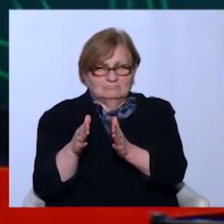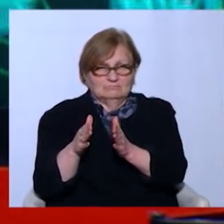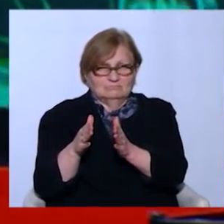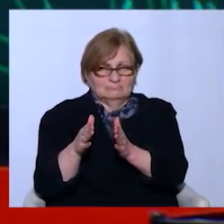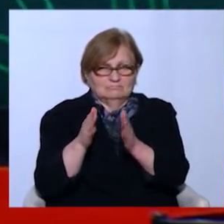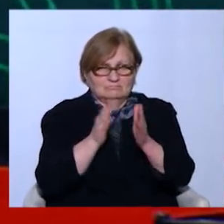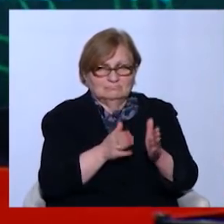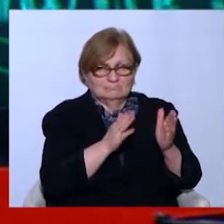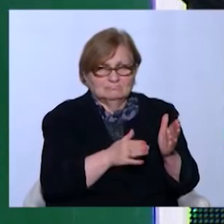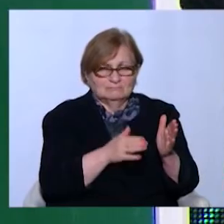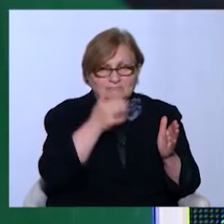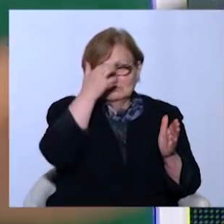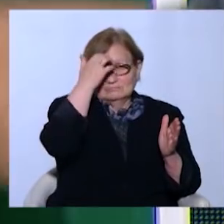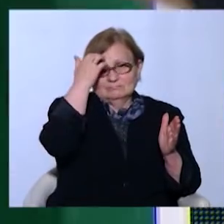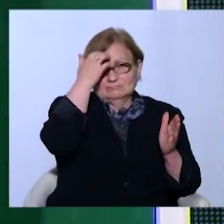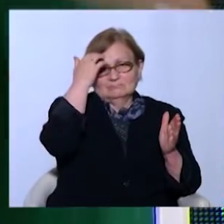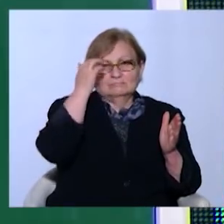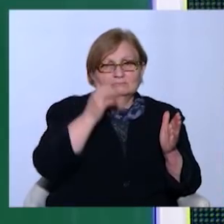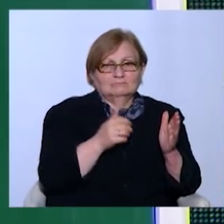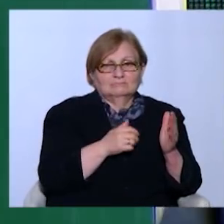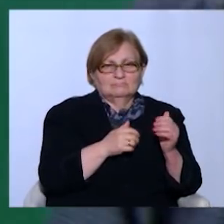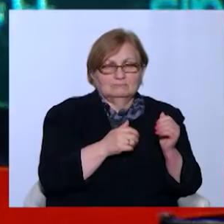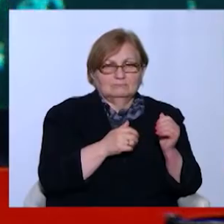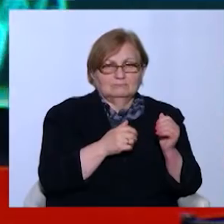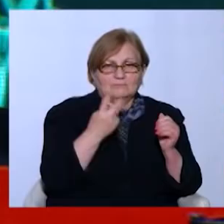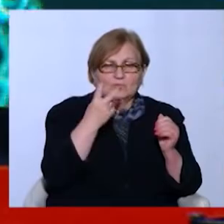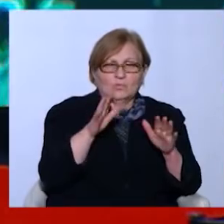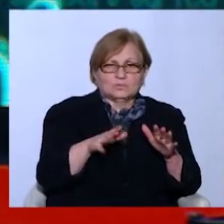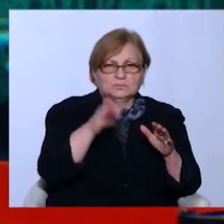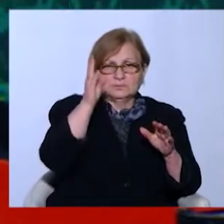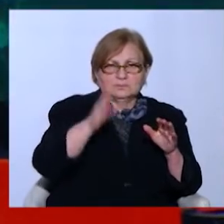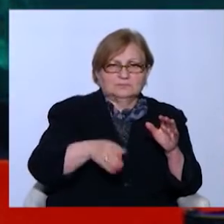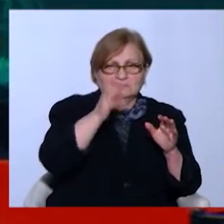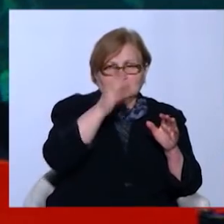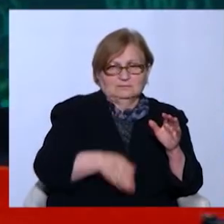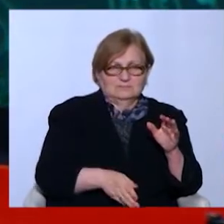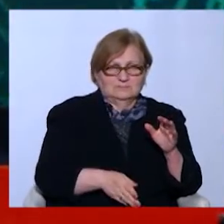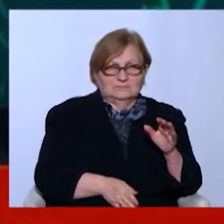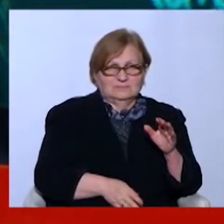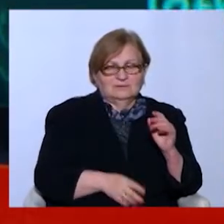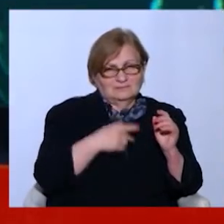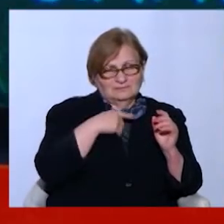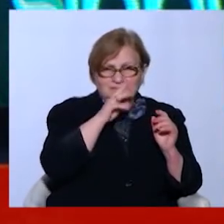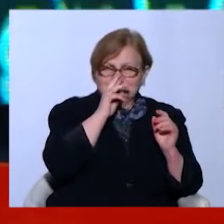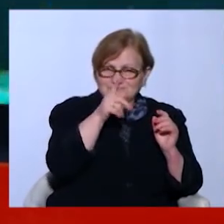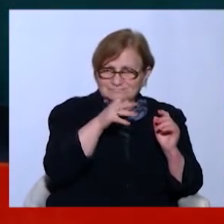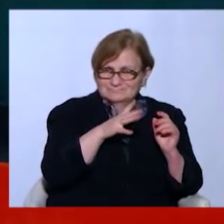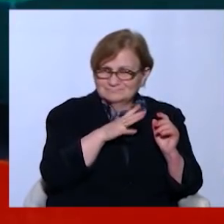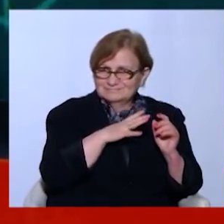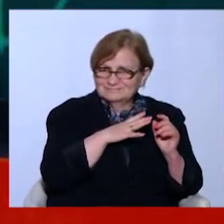მივიღო, მაშინ მე მისი გადაჭრა მომიწევს ორ ადგილას და არა სამ ადგილას. აი სად დაუშვი შეცდომა